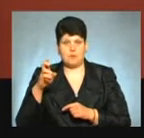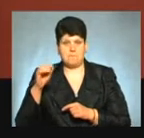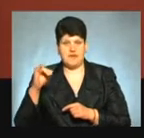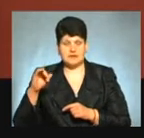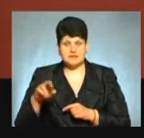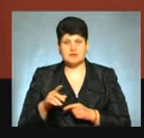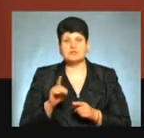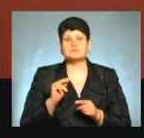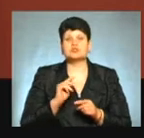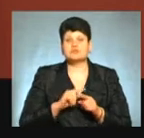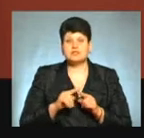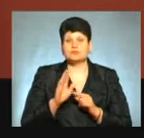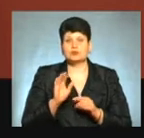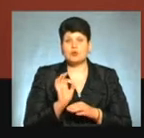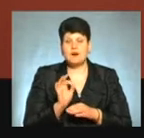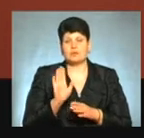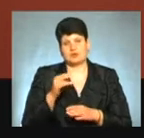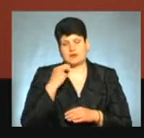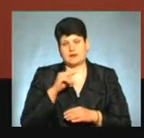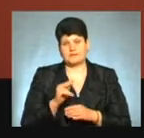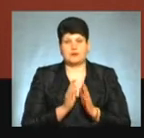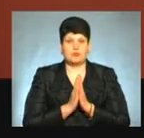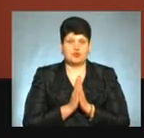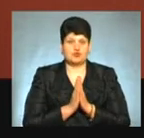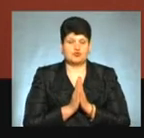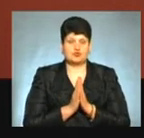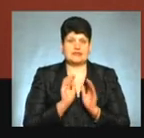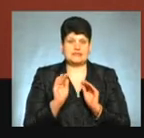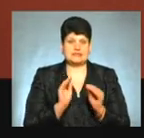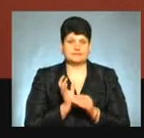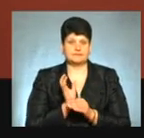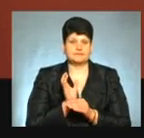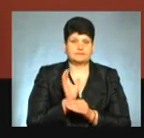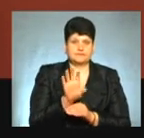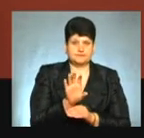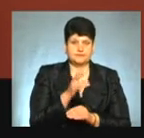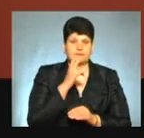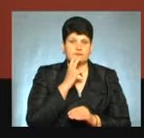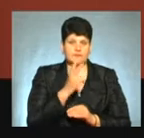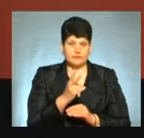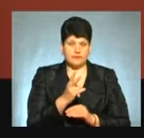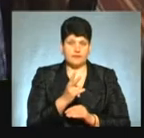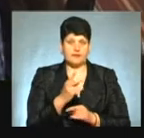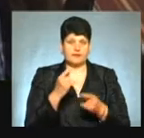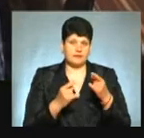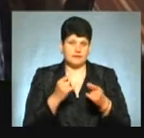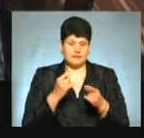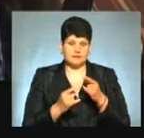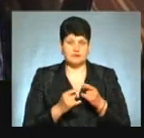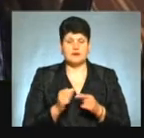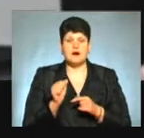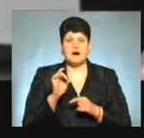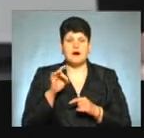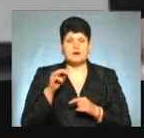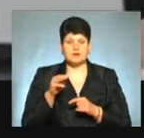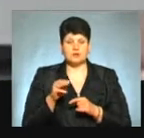станемо нормальними, тим буде краще. Зараз прошу режисера вивести відеоінформацію на екран, адже арт-урок «Квітка